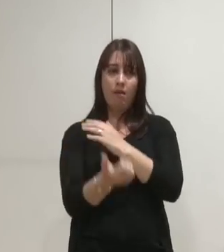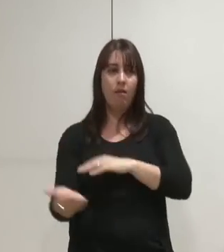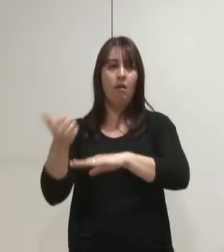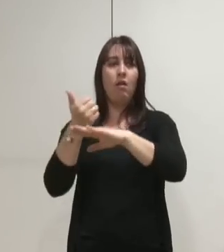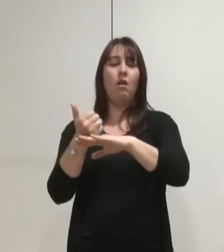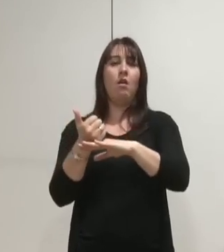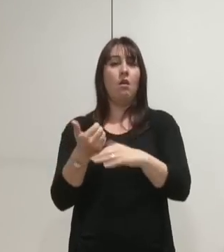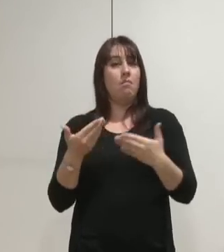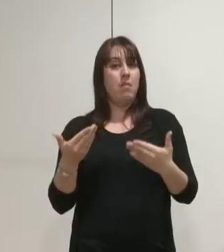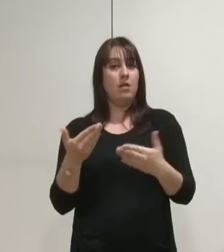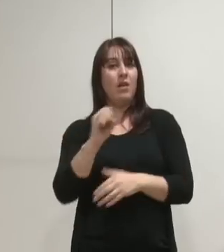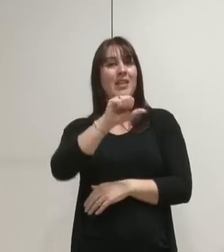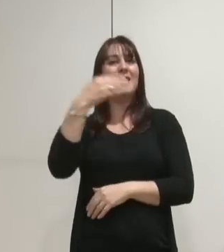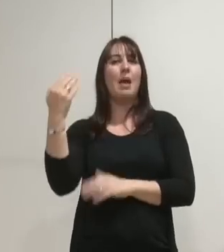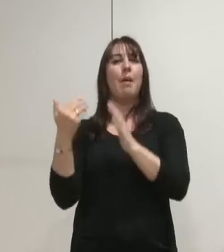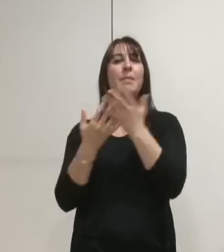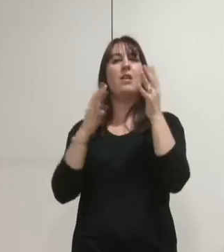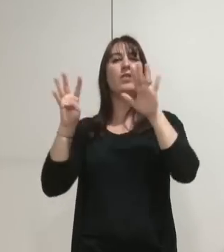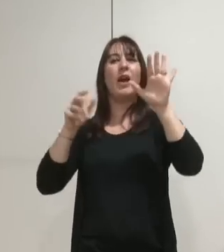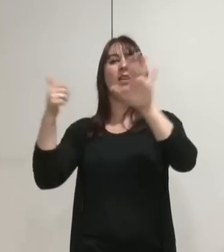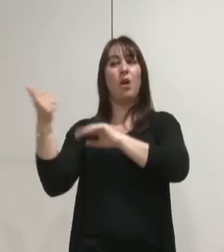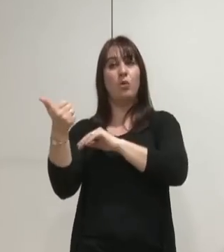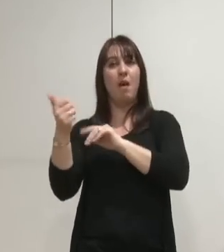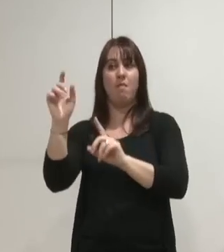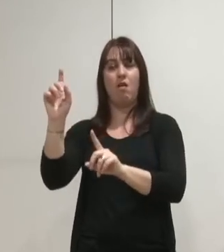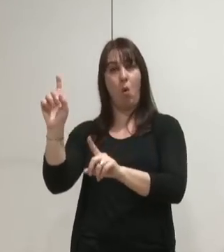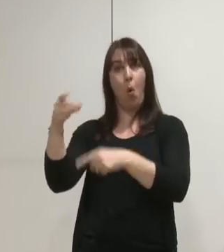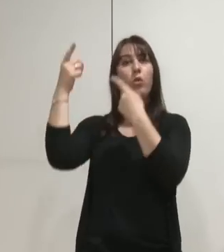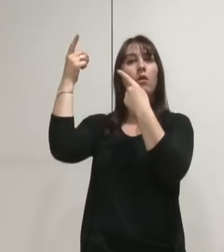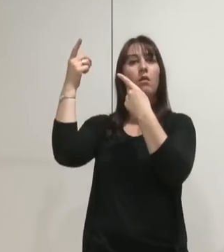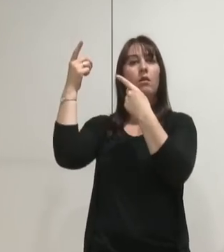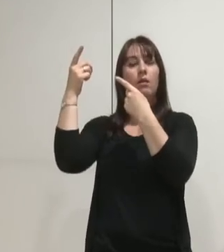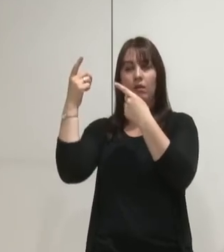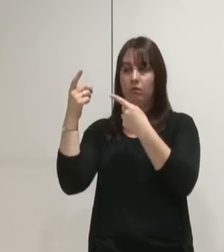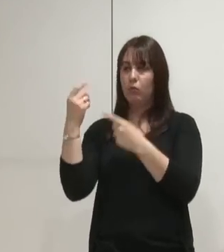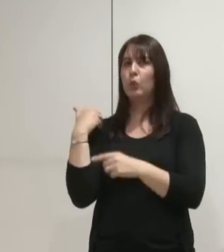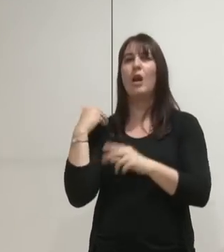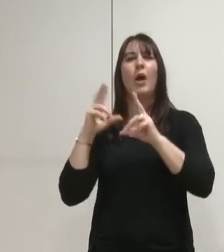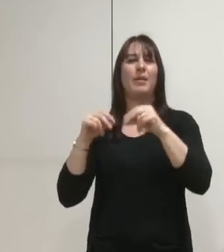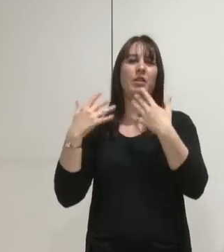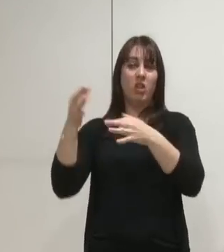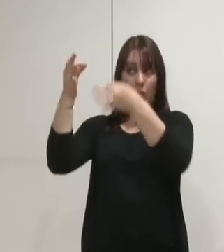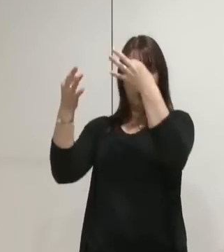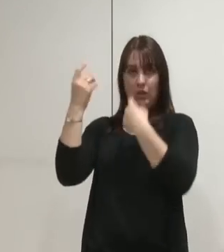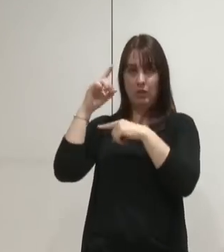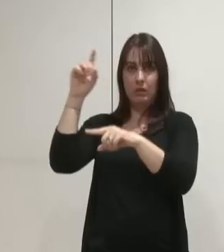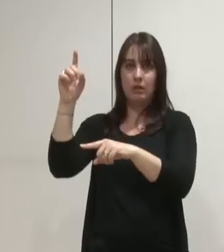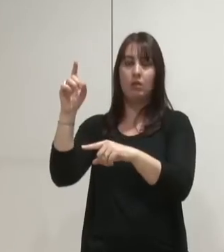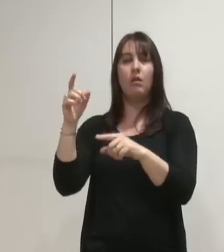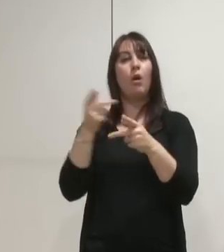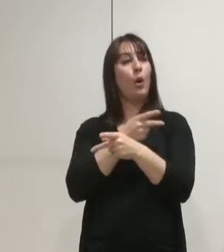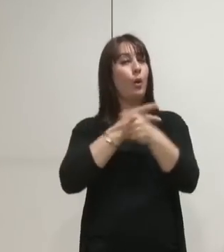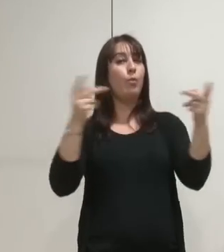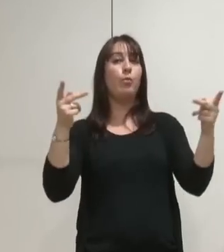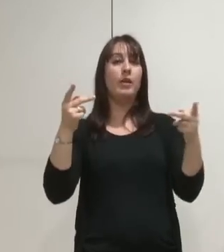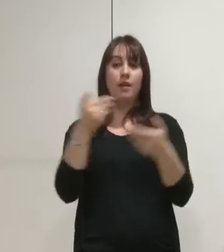l'existence même de la SEM en 1986 au-delà du recours qui a déjà été évoqué recours déposé et rendu public durant